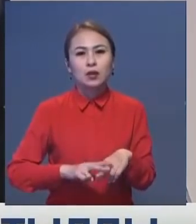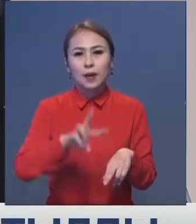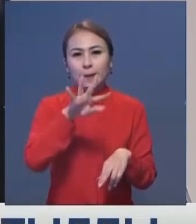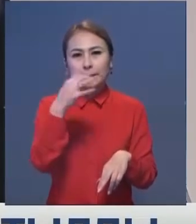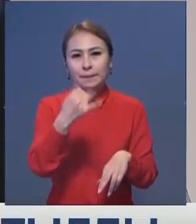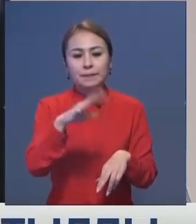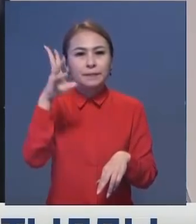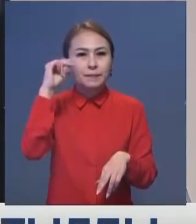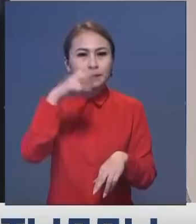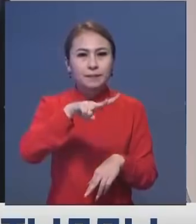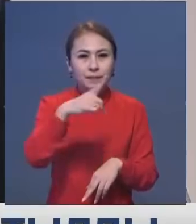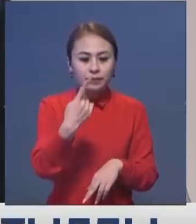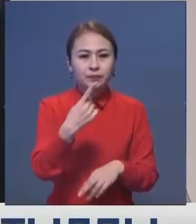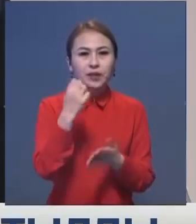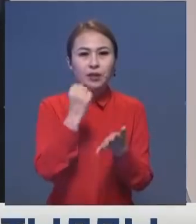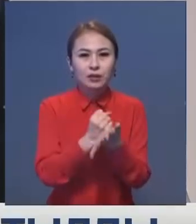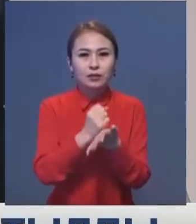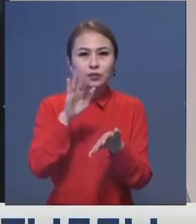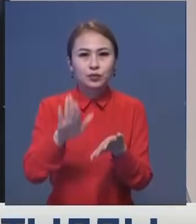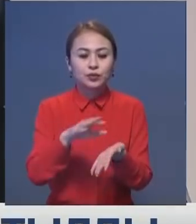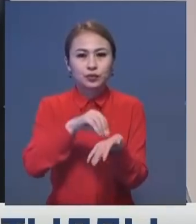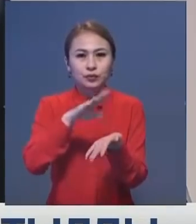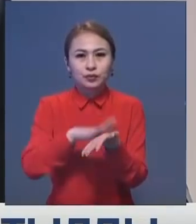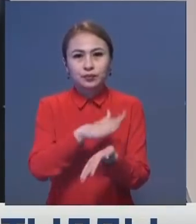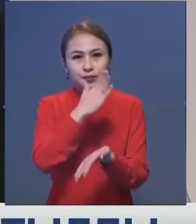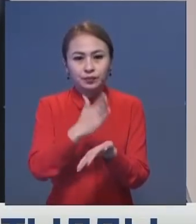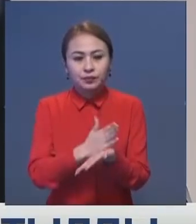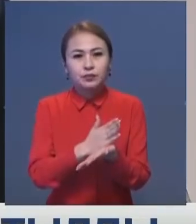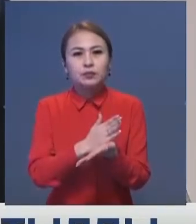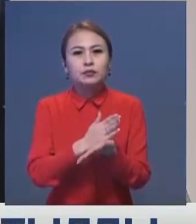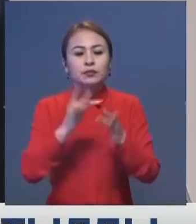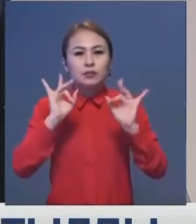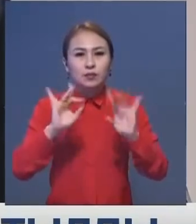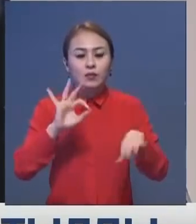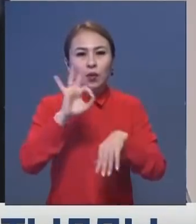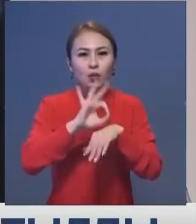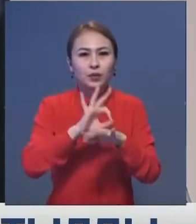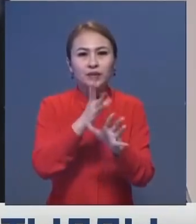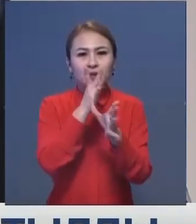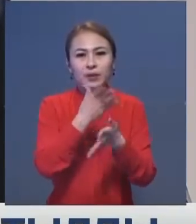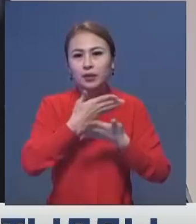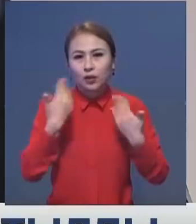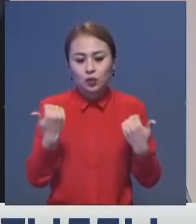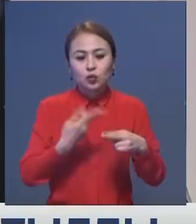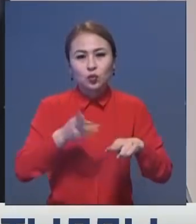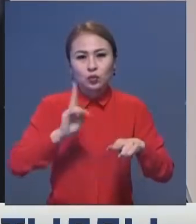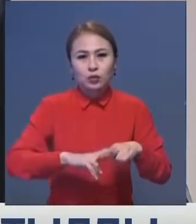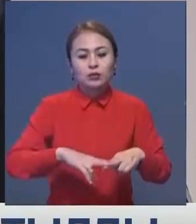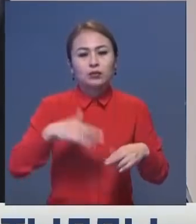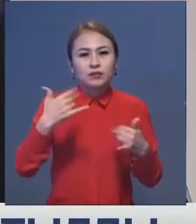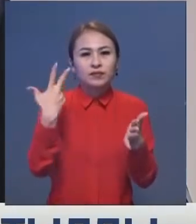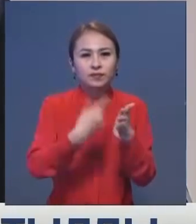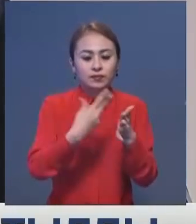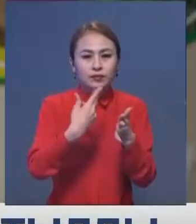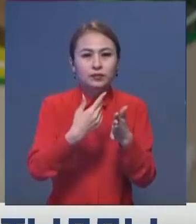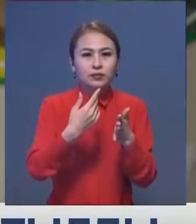айында 21 күні лицензиялық турниріміз бар. Сол жарыстың алдында ауруға уақыт жоқ дегендей, сол үшін вакцина